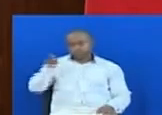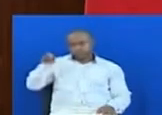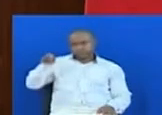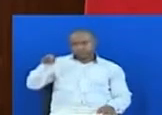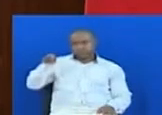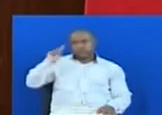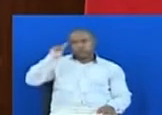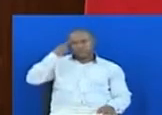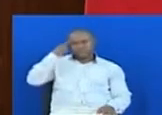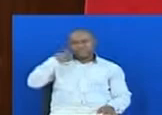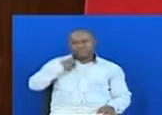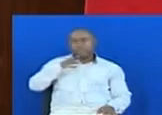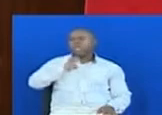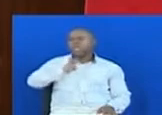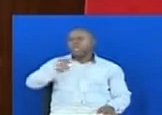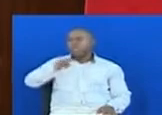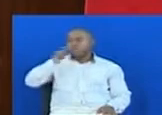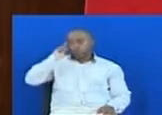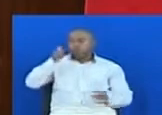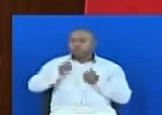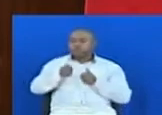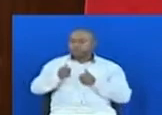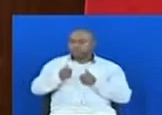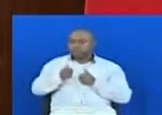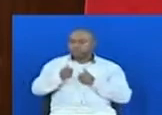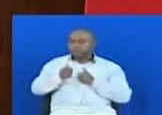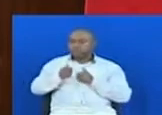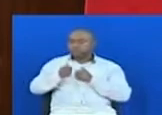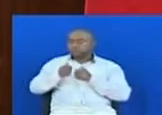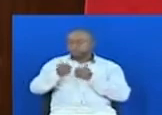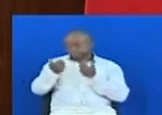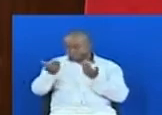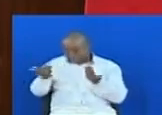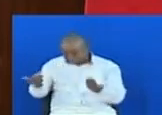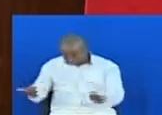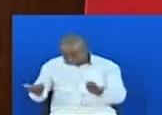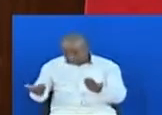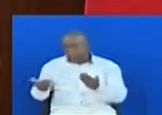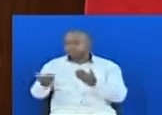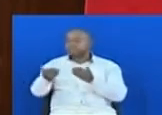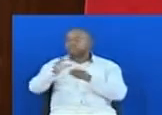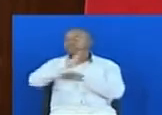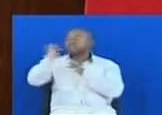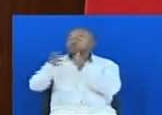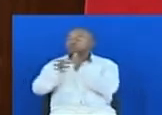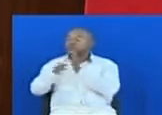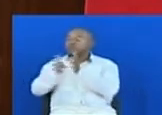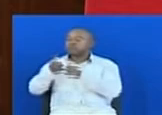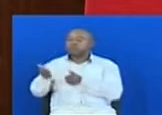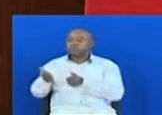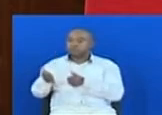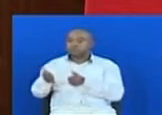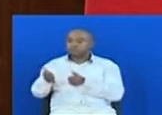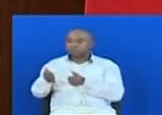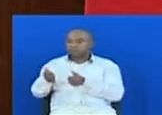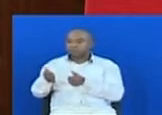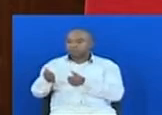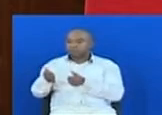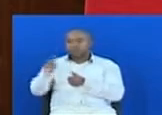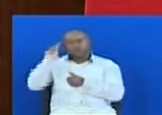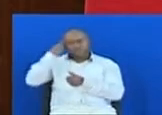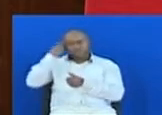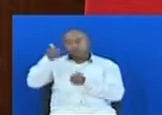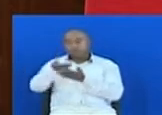ulifikiri ahead, hukutegemea kama kutakuwa kuna corona ambayo itatuprohibit sisi kuwa tunashare vitu vingi ikiwemo makaratasi.